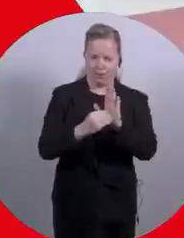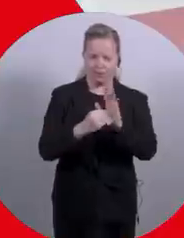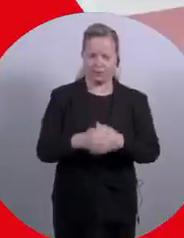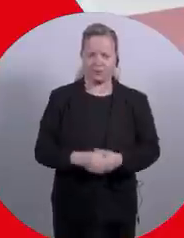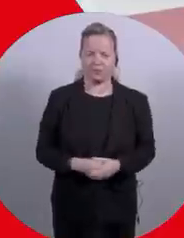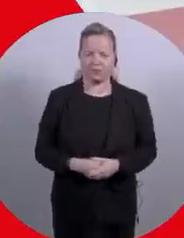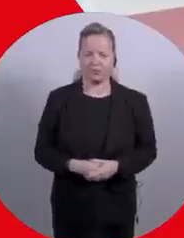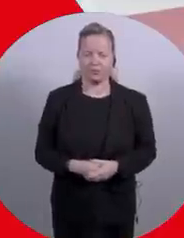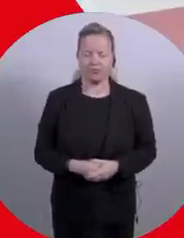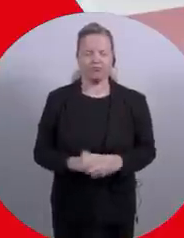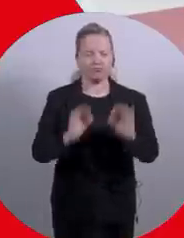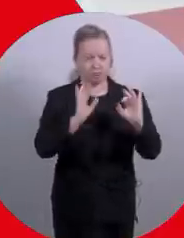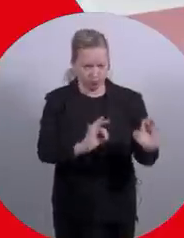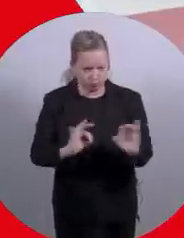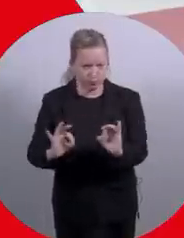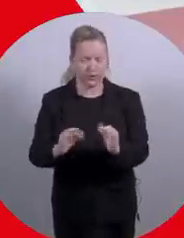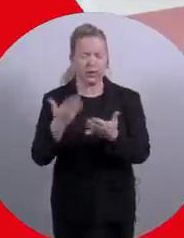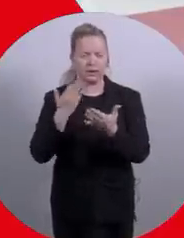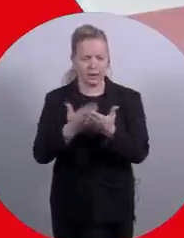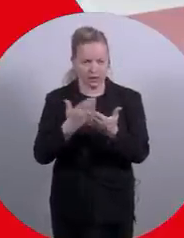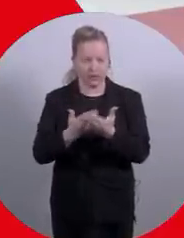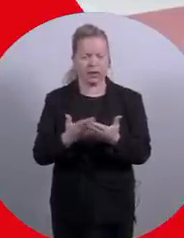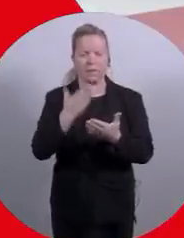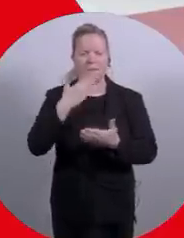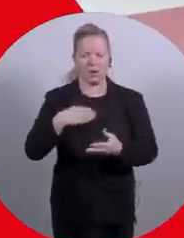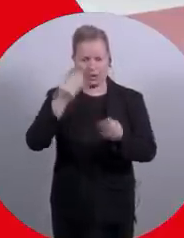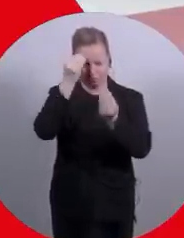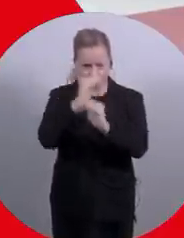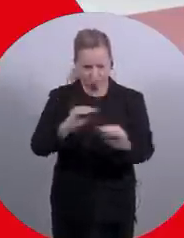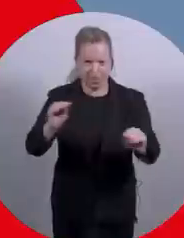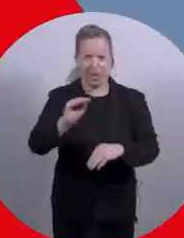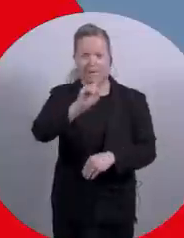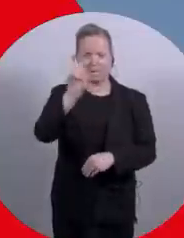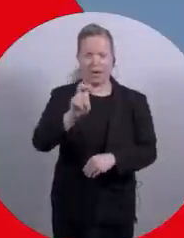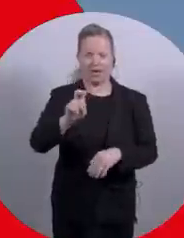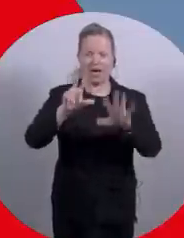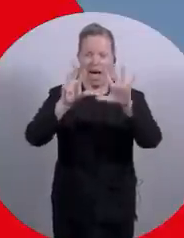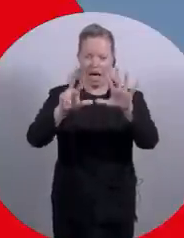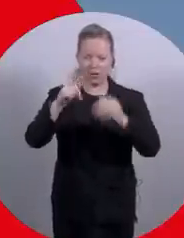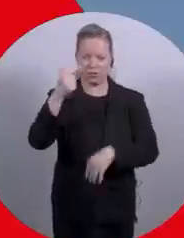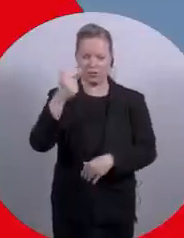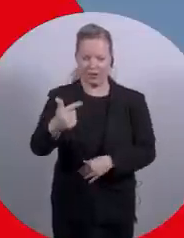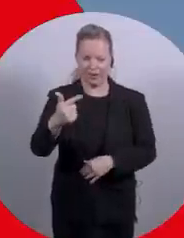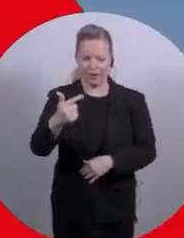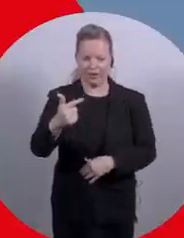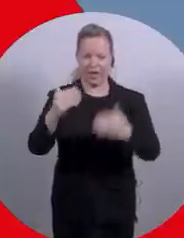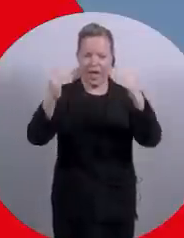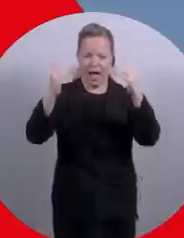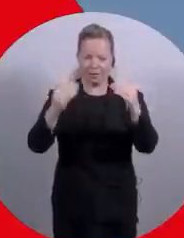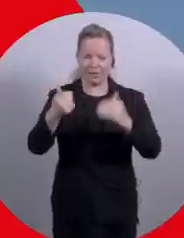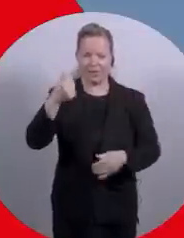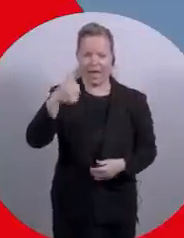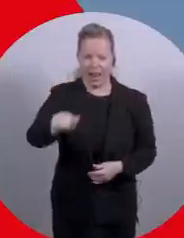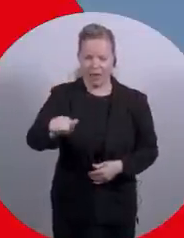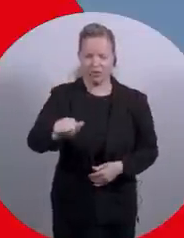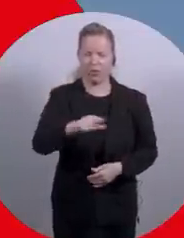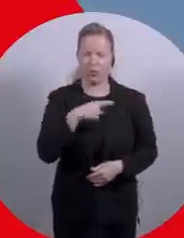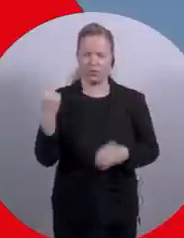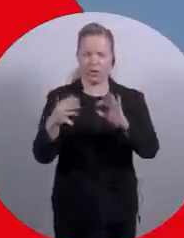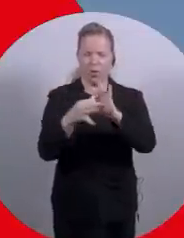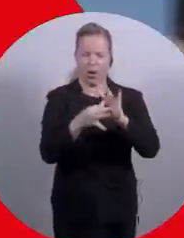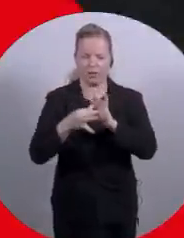guten Ordnung halber möchte ich festhalten dass ich gemäß Paragraf 28 Absatz 11 unseres